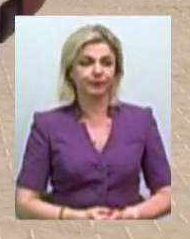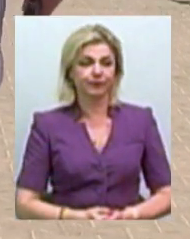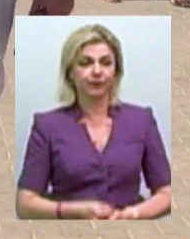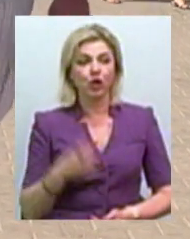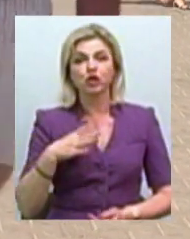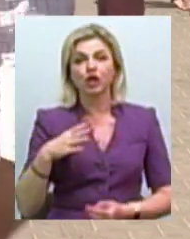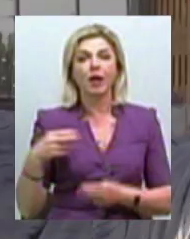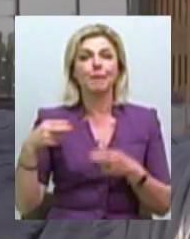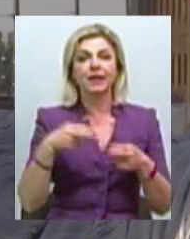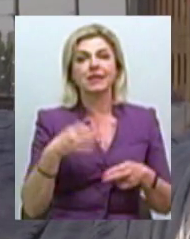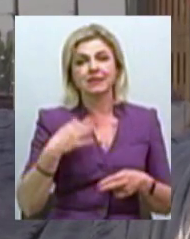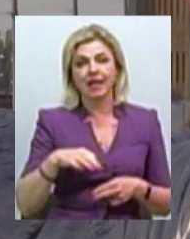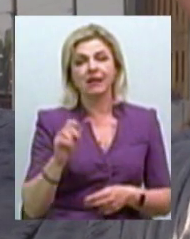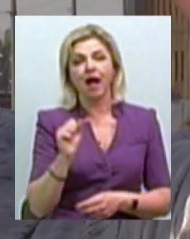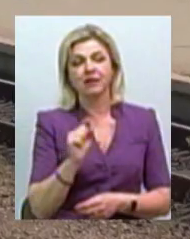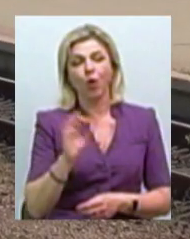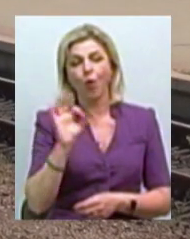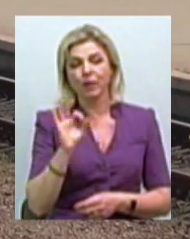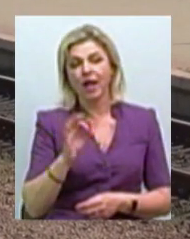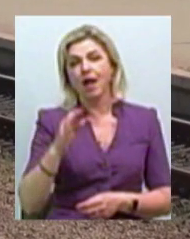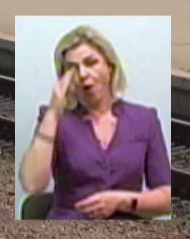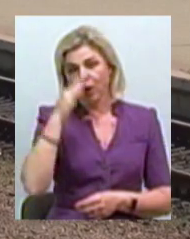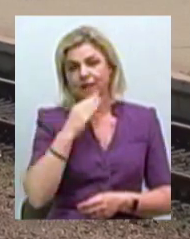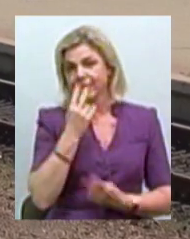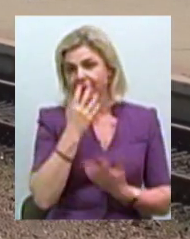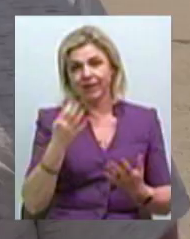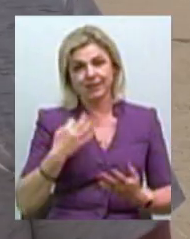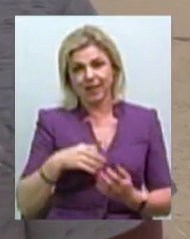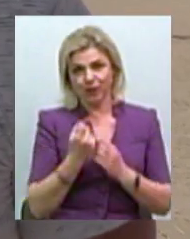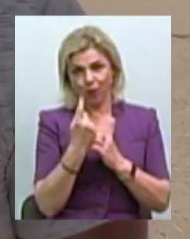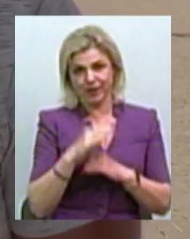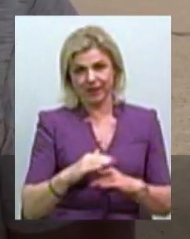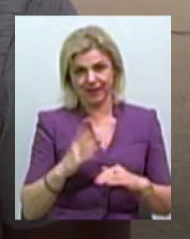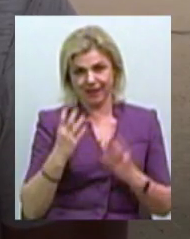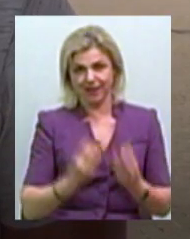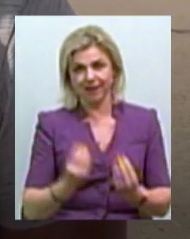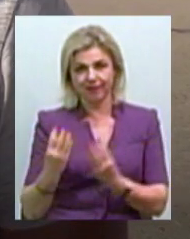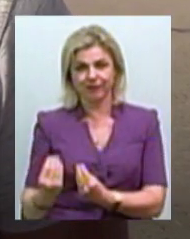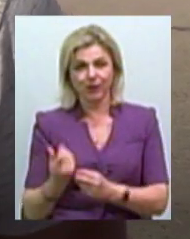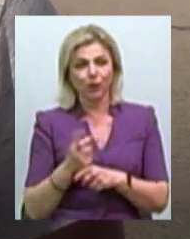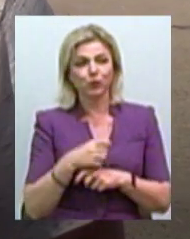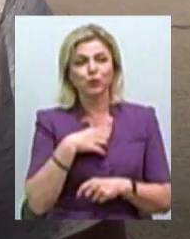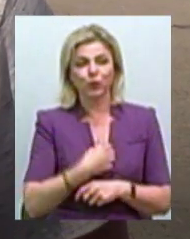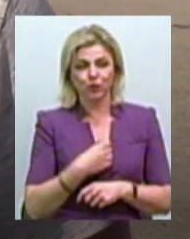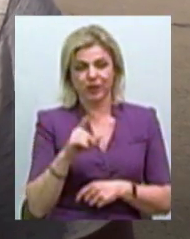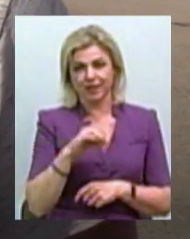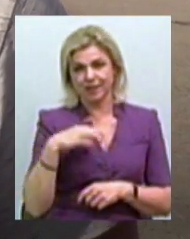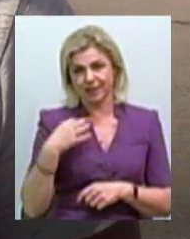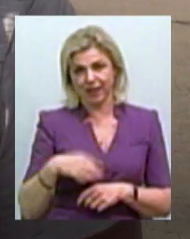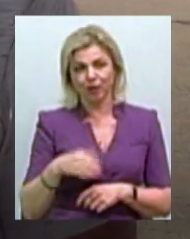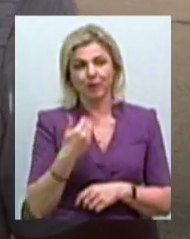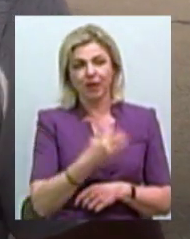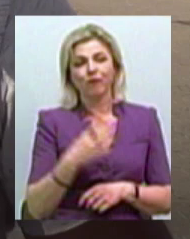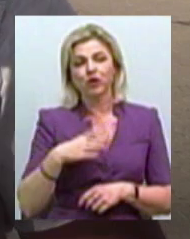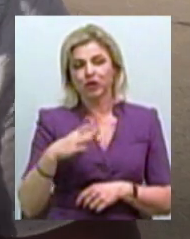Чекає на приїзд сина Андрій Образов. Батько не бачив сина 11 днів. Дуже скучили за сином. Його чекає вдома